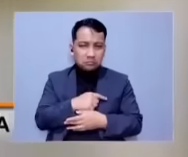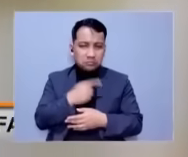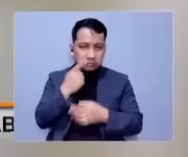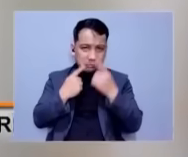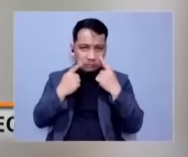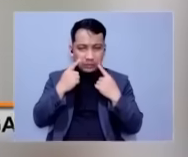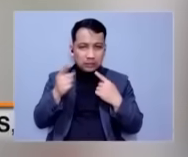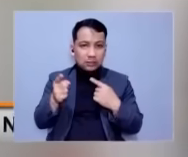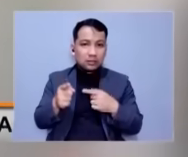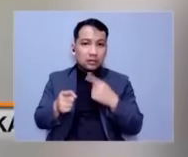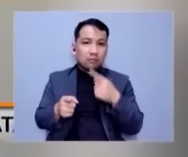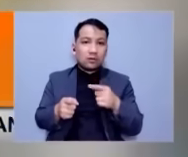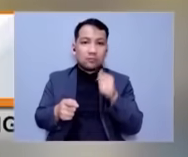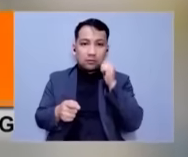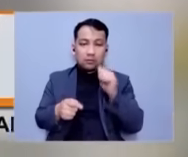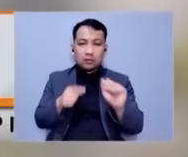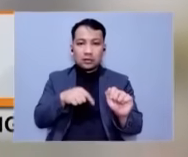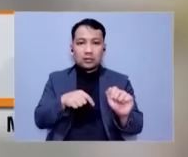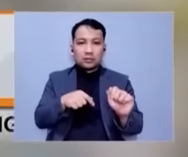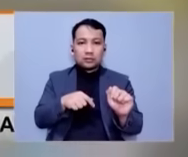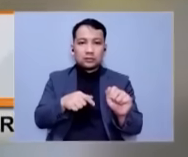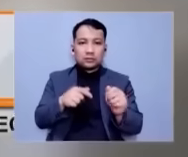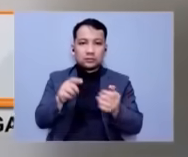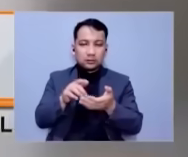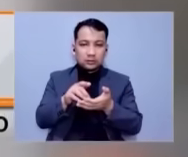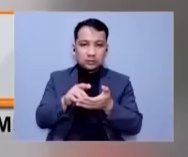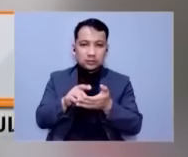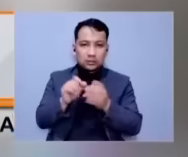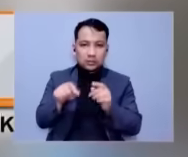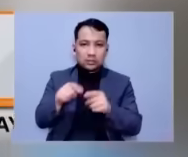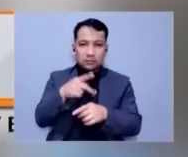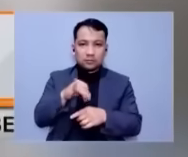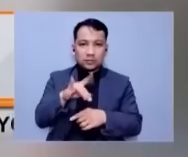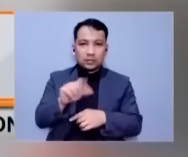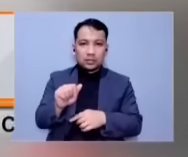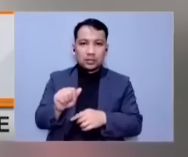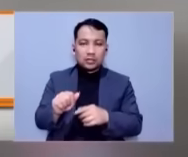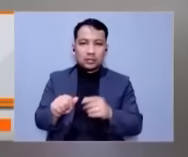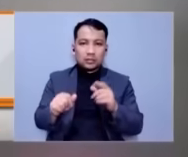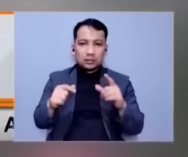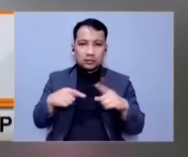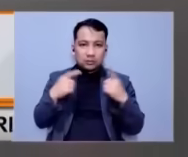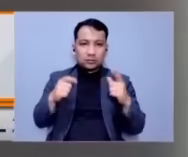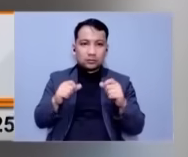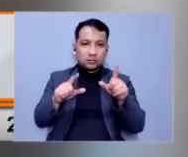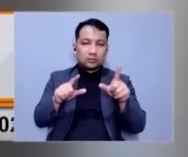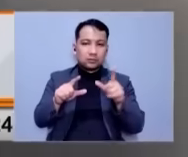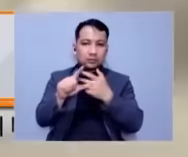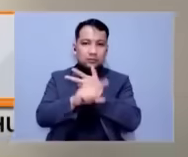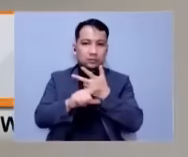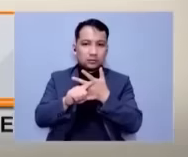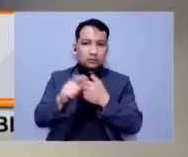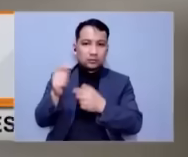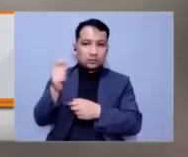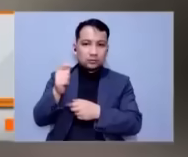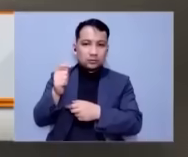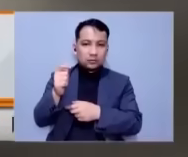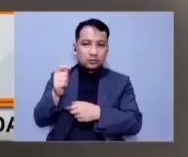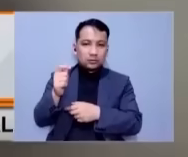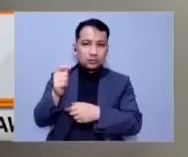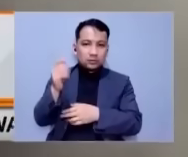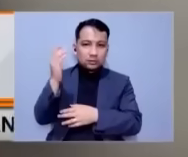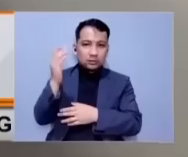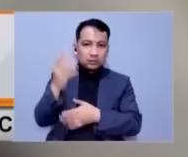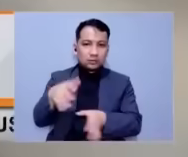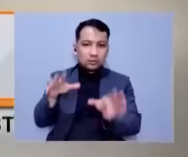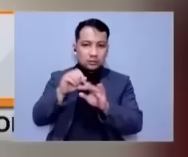Umiiyak ang mabahing empleyado ng isang gadget shop sa Pila, Laguna nang mag-live sa social media noong Martes ng tanghali. Katatapos lang sumalakay